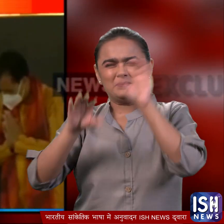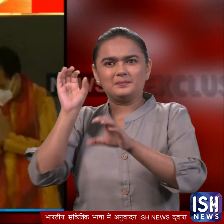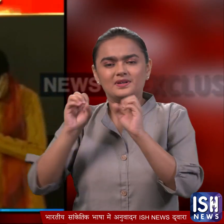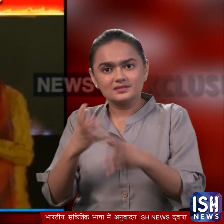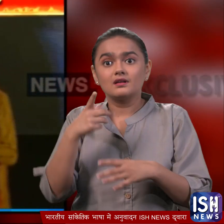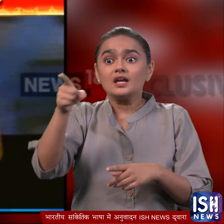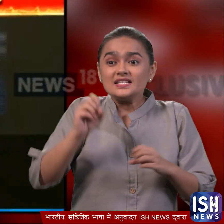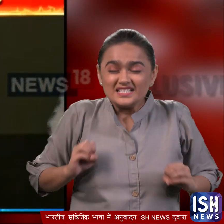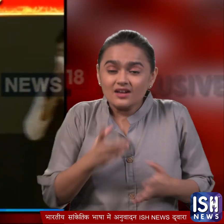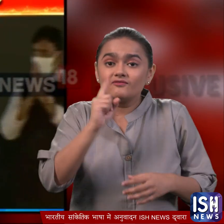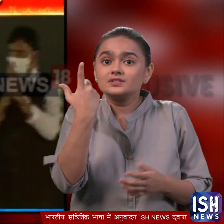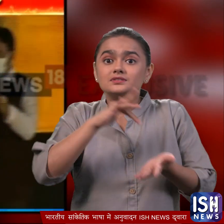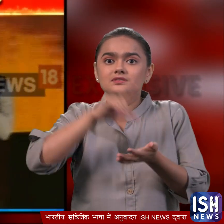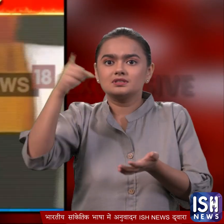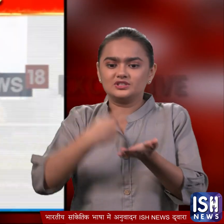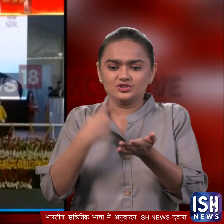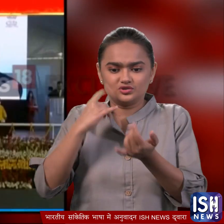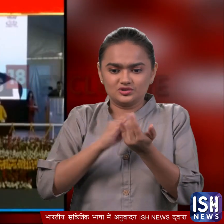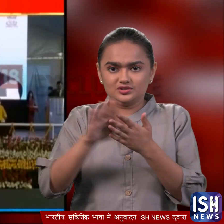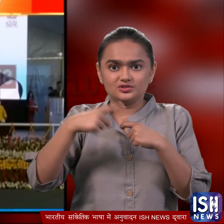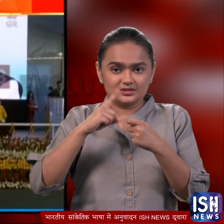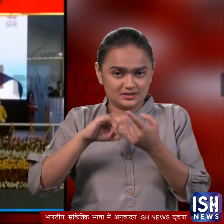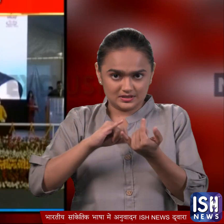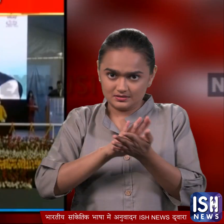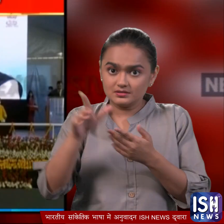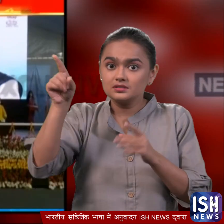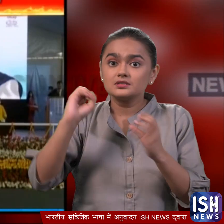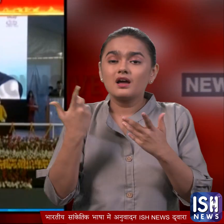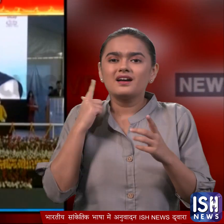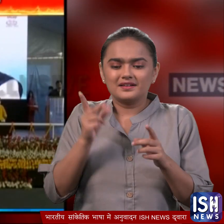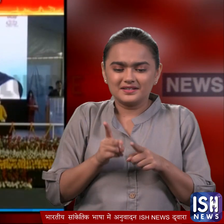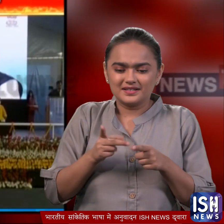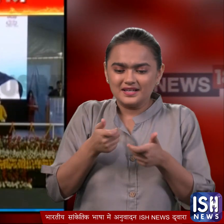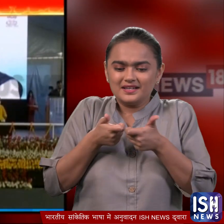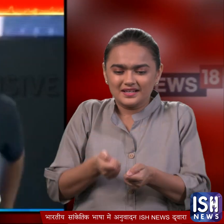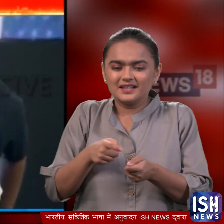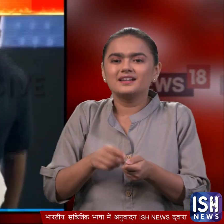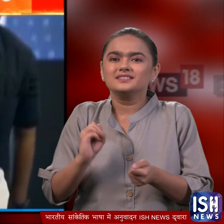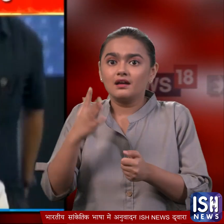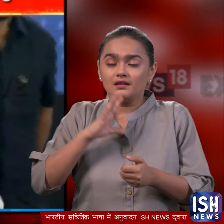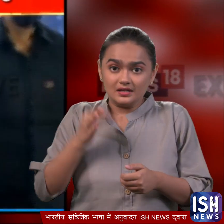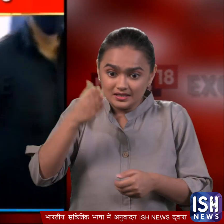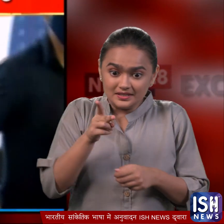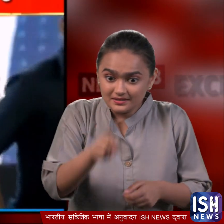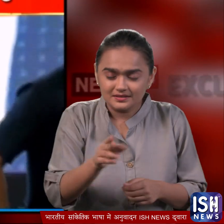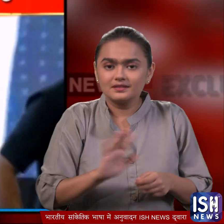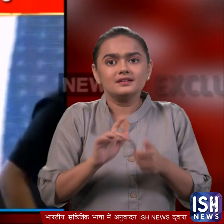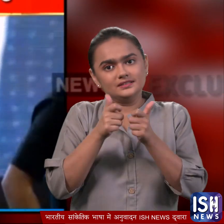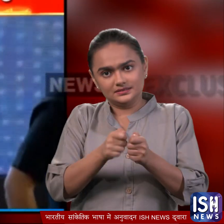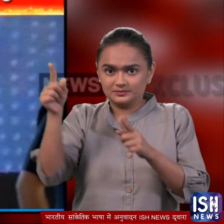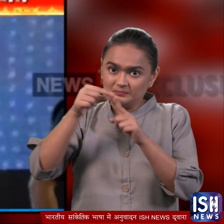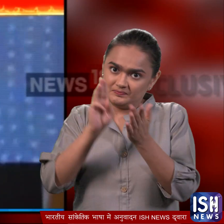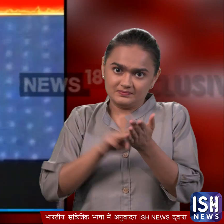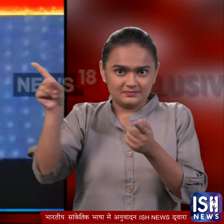जिनकी शुरुआत के लिए प्रधानमंत्री ऋषिकेश पहुंचे। ऋषिकेश के एम्स में हुए कार्यक्रम में वर्चुअल तरीके से 35 राज्यों के ऑक्सीजन प्लांट